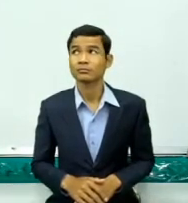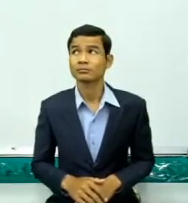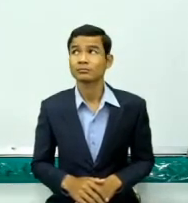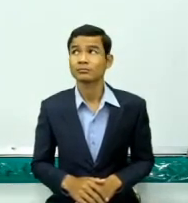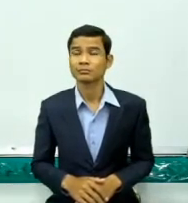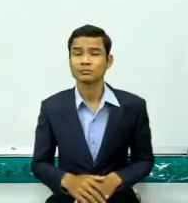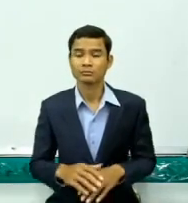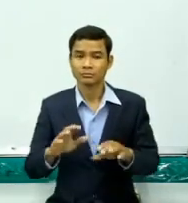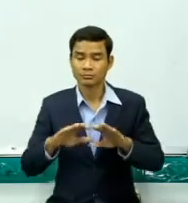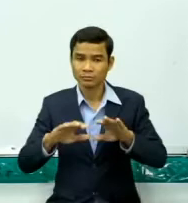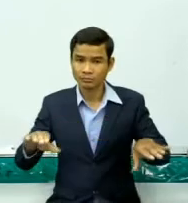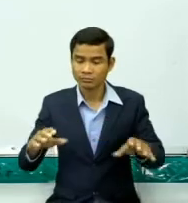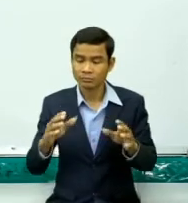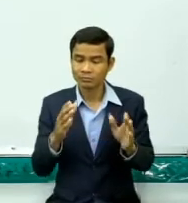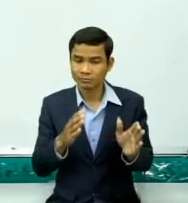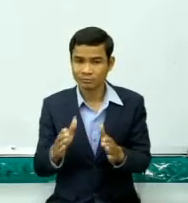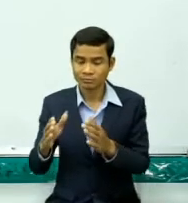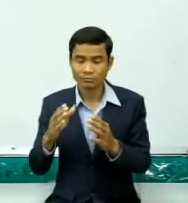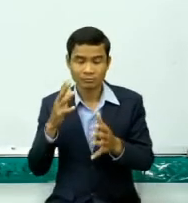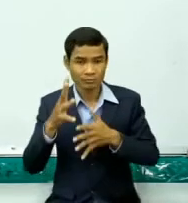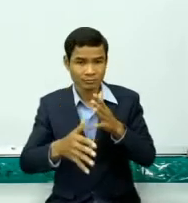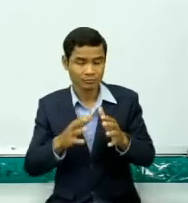chà ta con tìm ăn tặng ở khnê là con ná